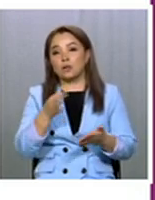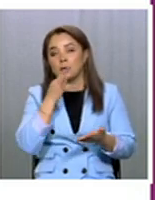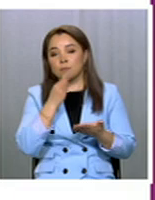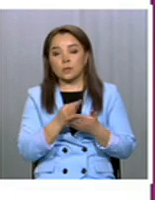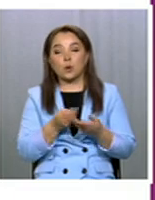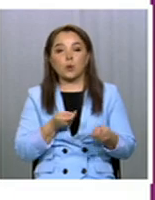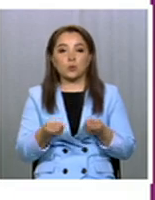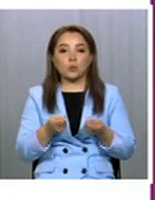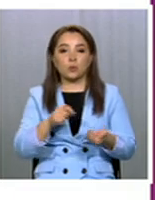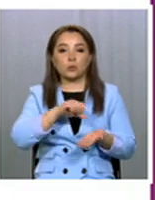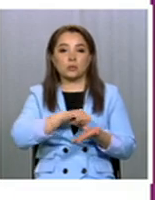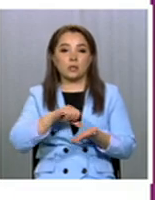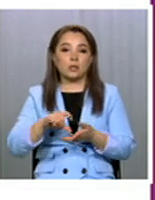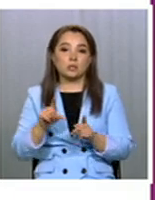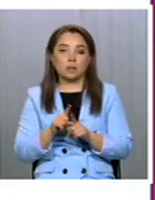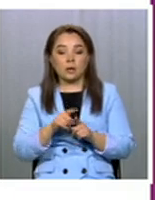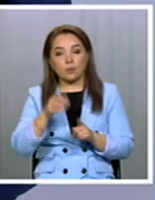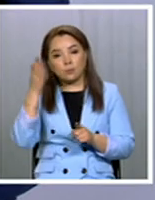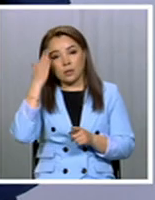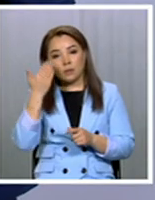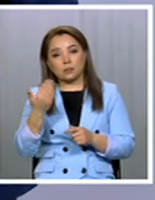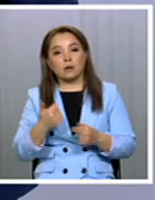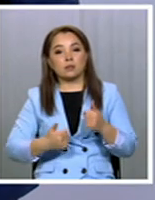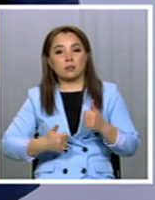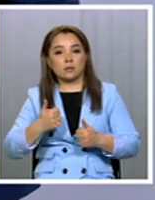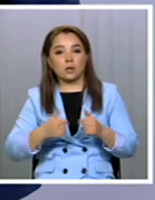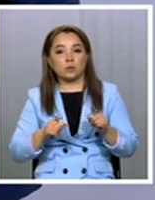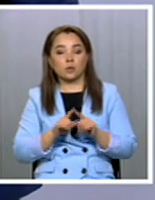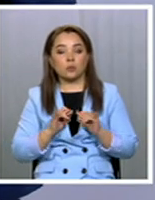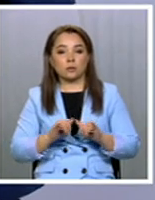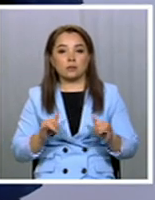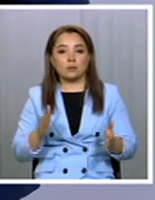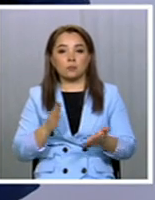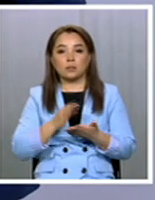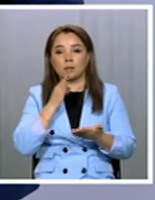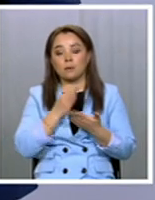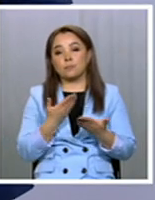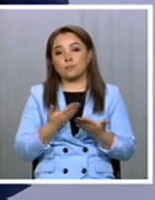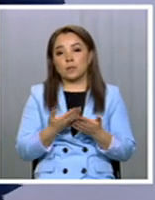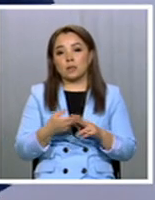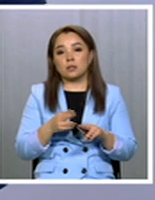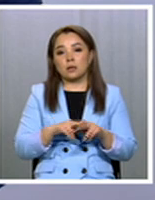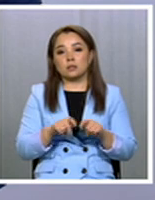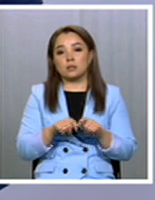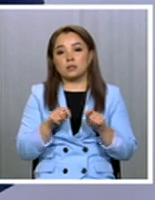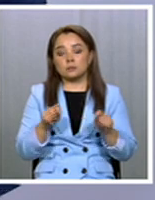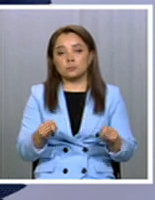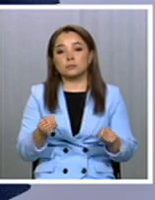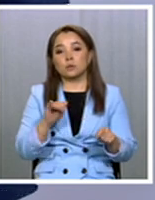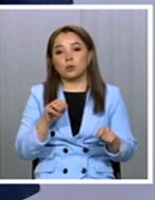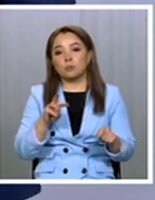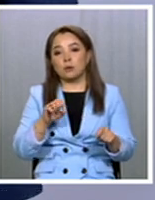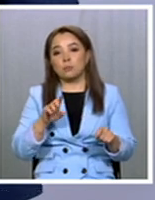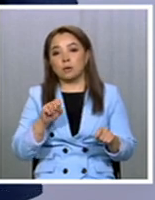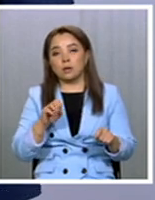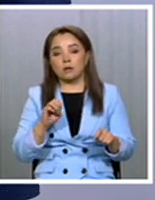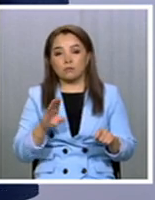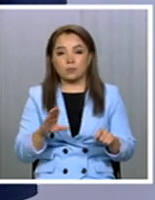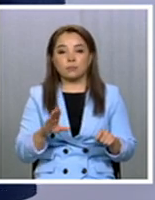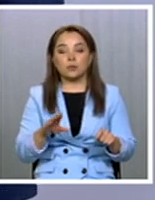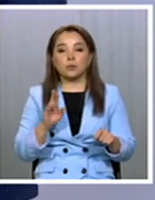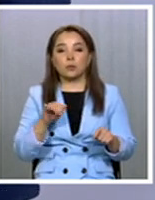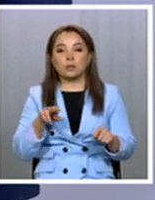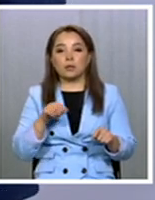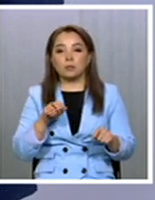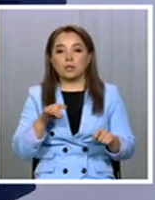рөлі жөніндегі пікірталастар өрши түсті. Мысалға ала кетсек, Жұмабаев,